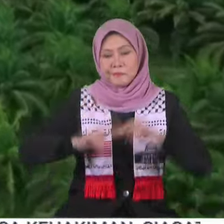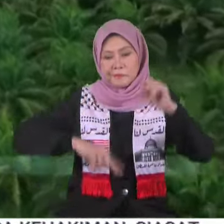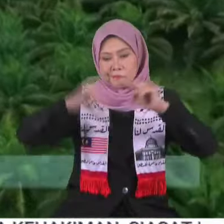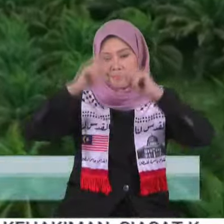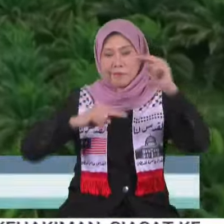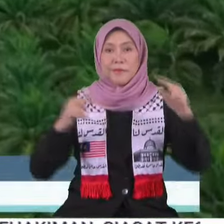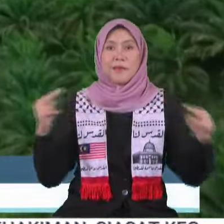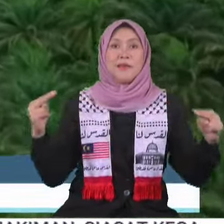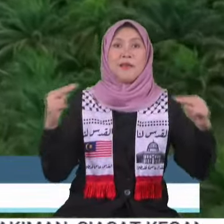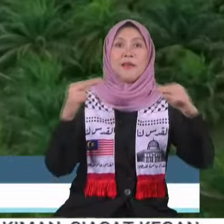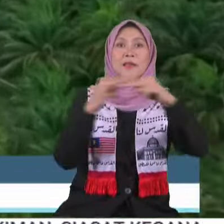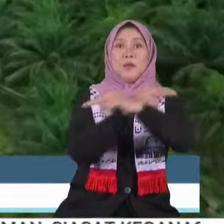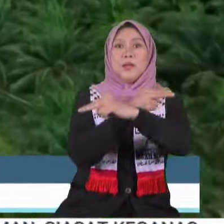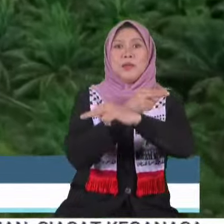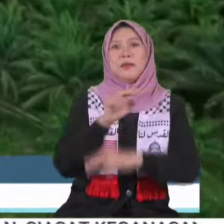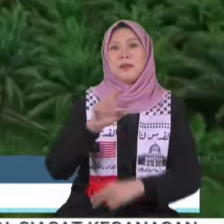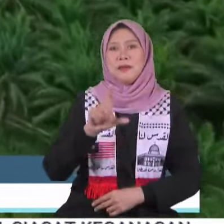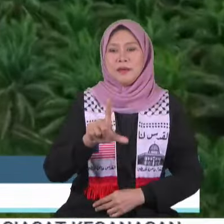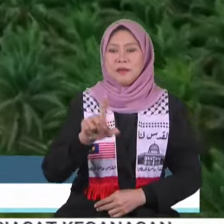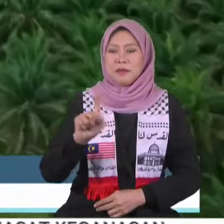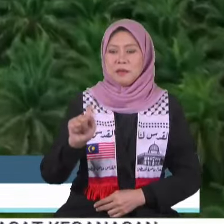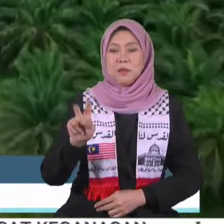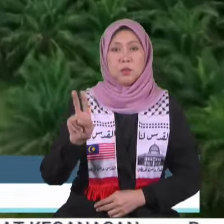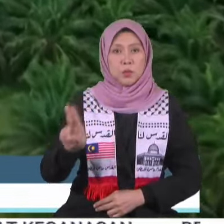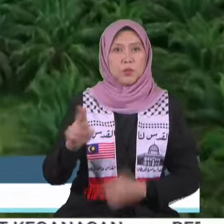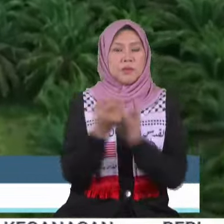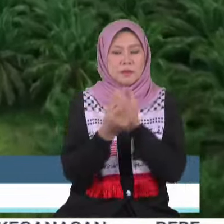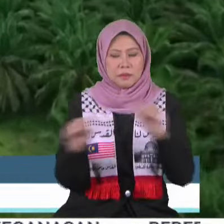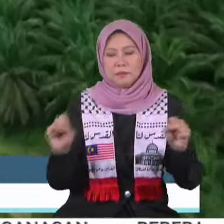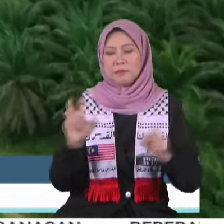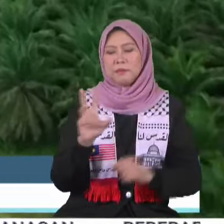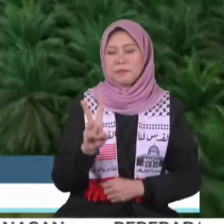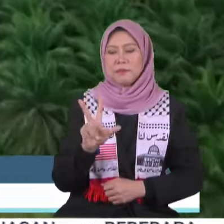Pembinaan Lebuh Raya Lingkaran Tengah Utama LTU siap